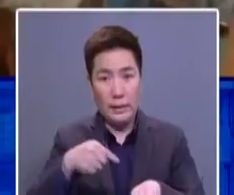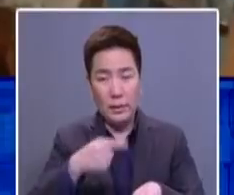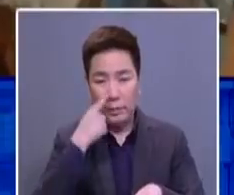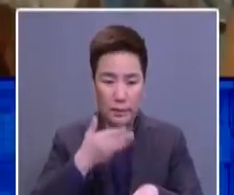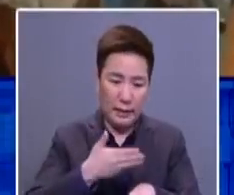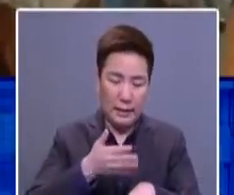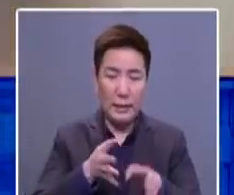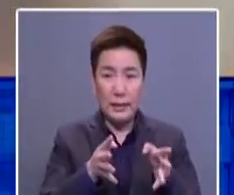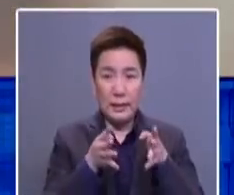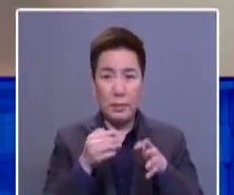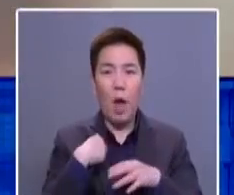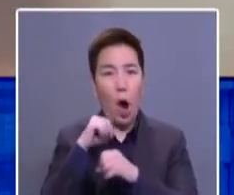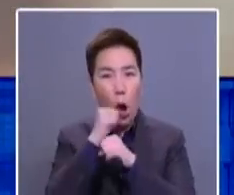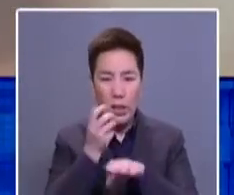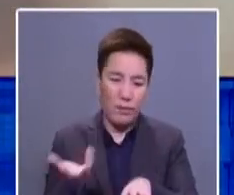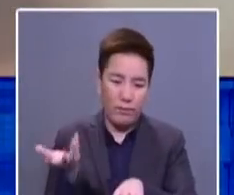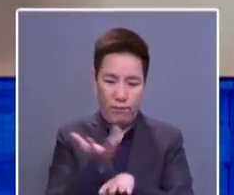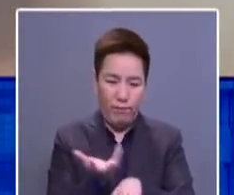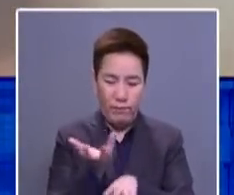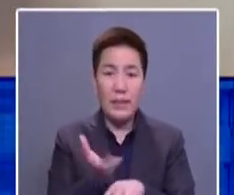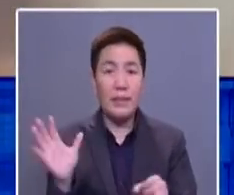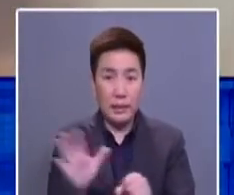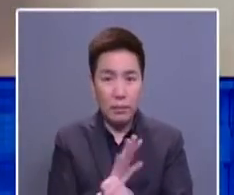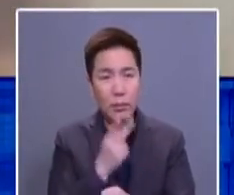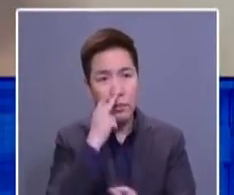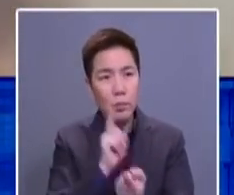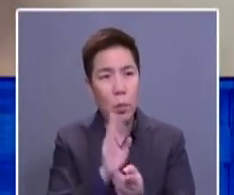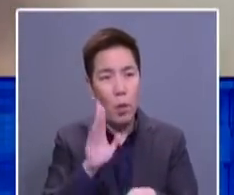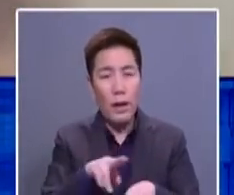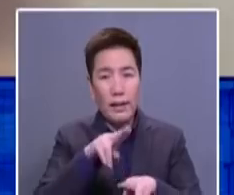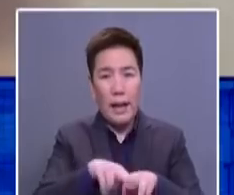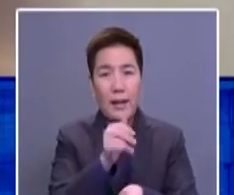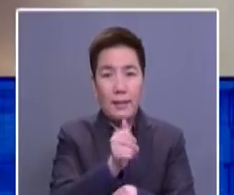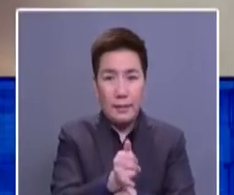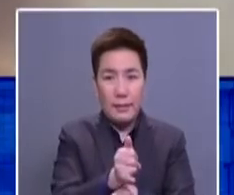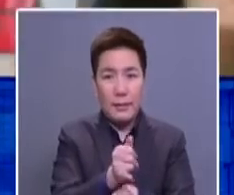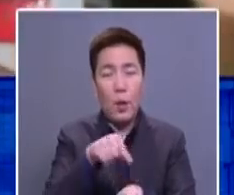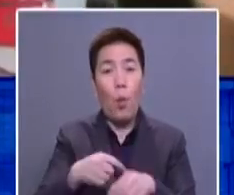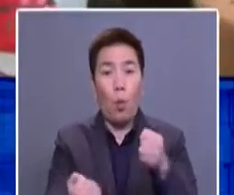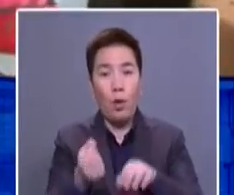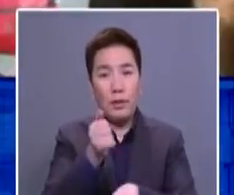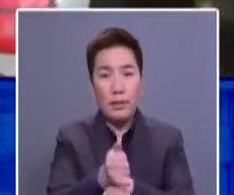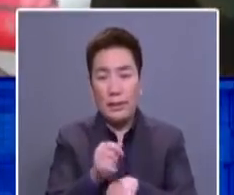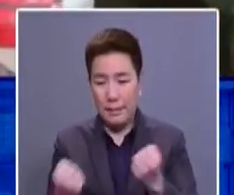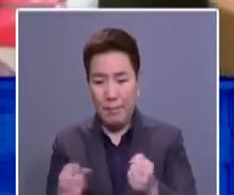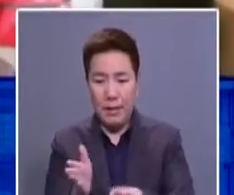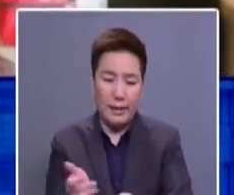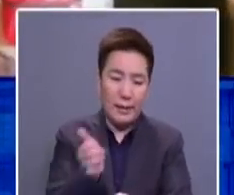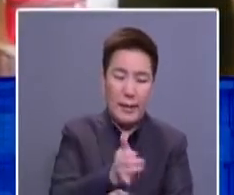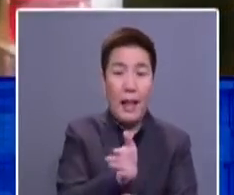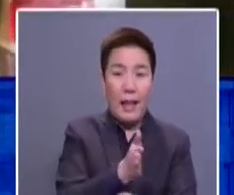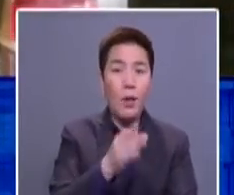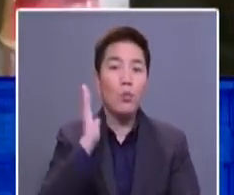ท้ายกระบะบรรทุกอ้อยเต็มคันรถนะคะแล้วพบศพค่ะอยู่ที่ข้างในรถตรงเบาะข้างคนขับ